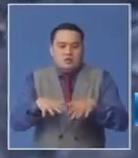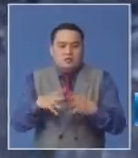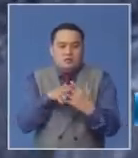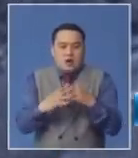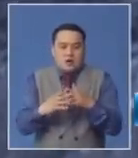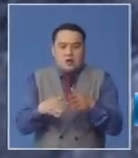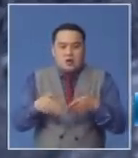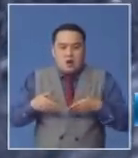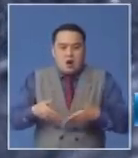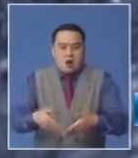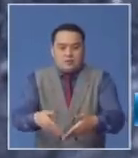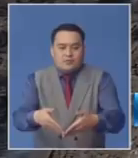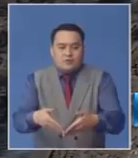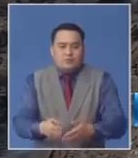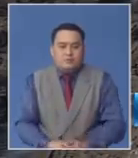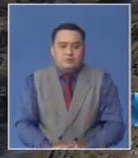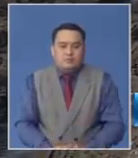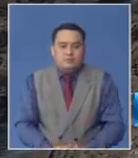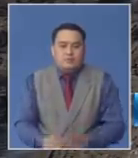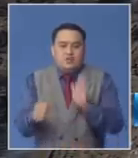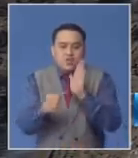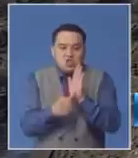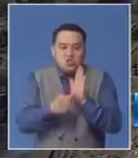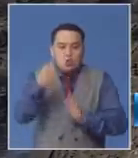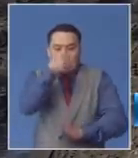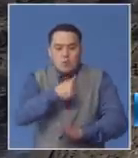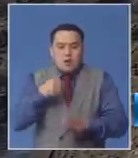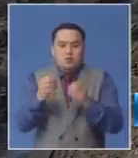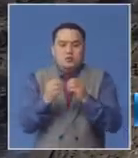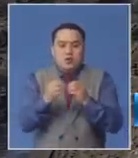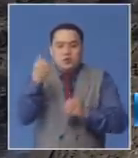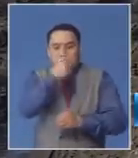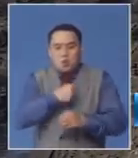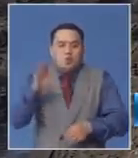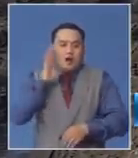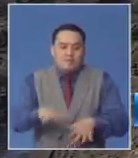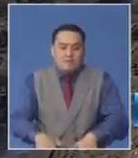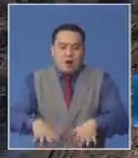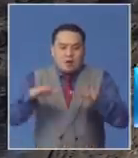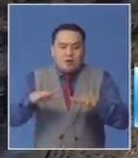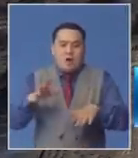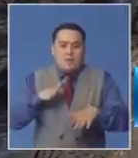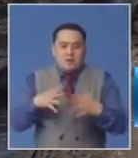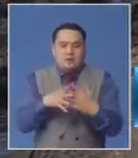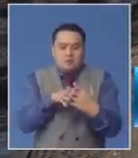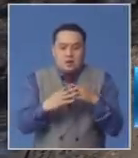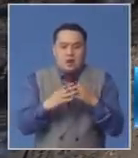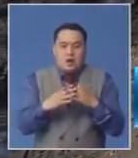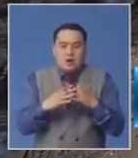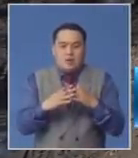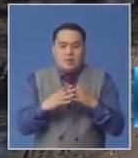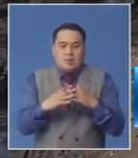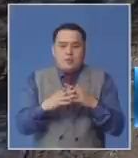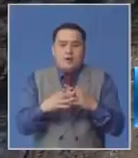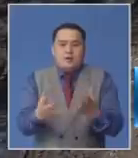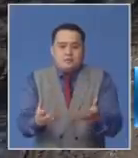прорыты отводные каналы в 2006 году и 2010 году были подтопления вот этого села после этого